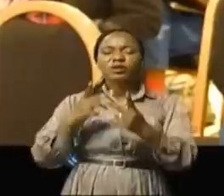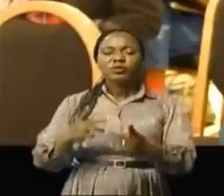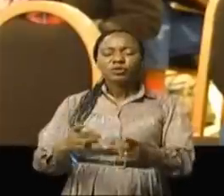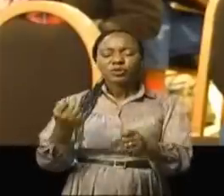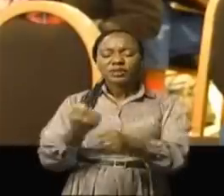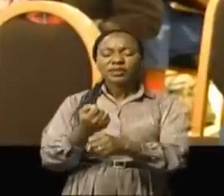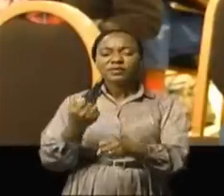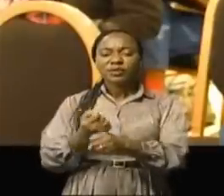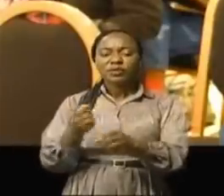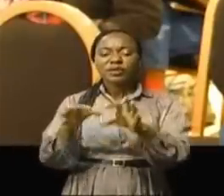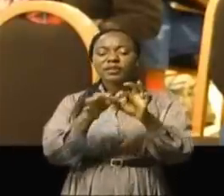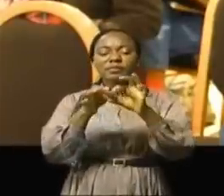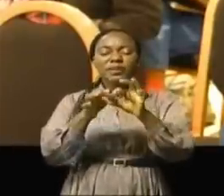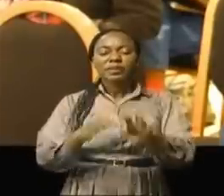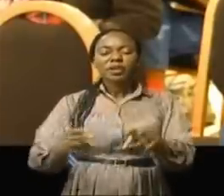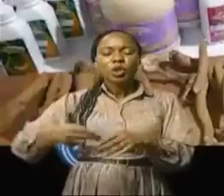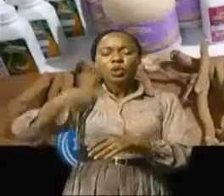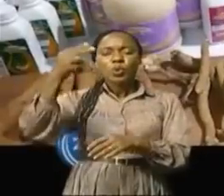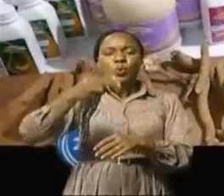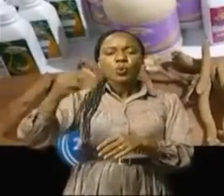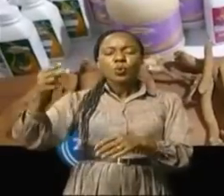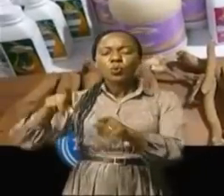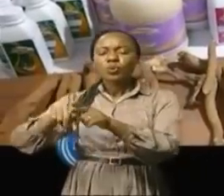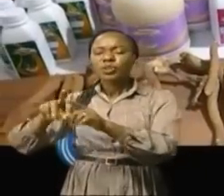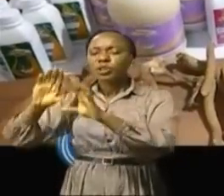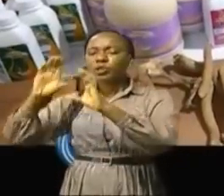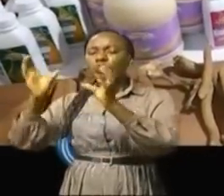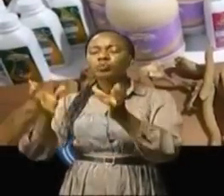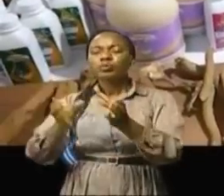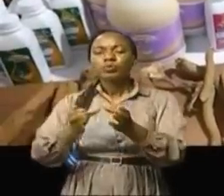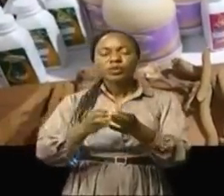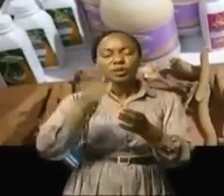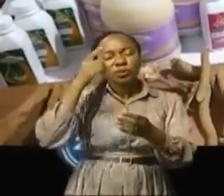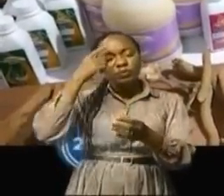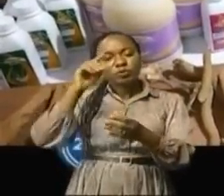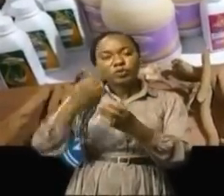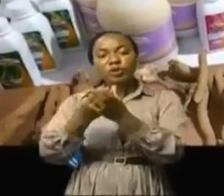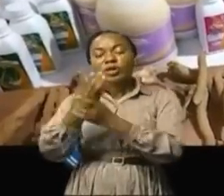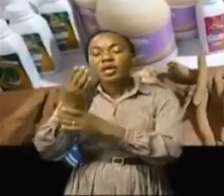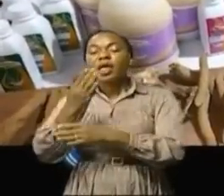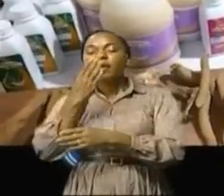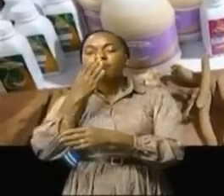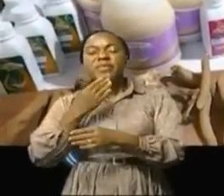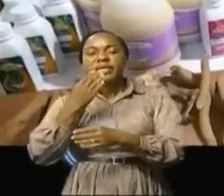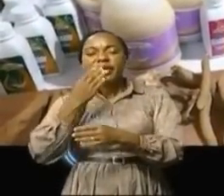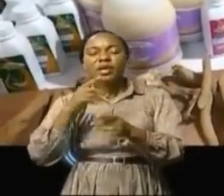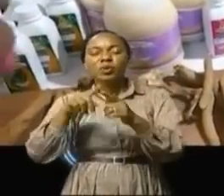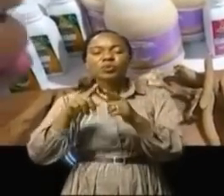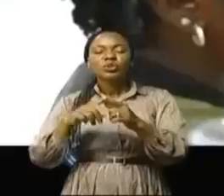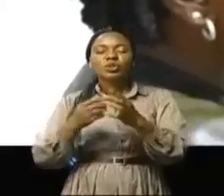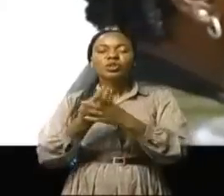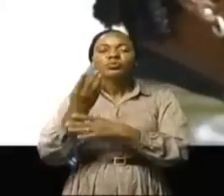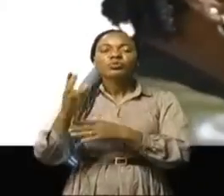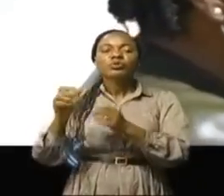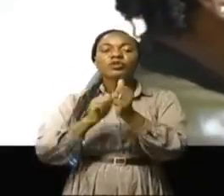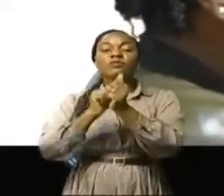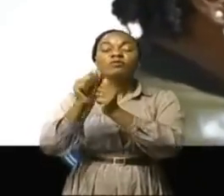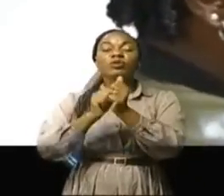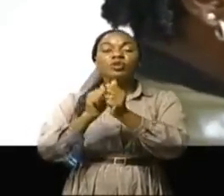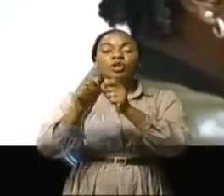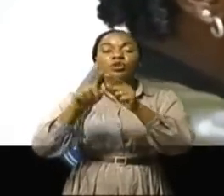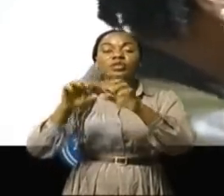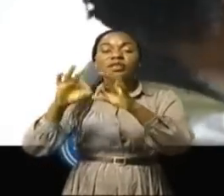travail des partenaires locaux et des communautés dans la production plurielle du miel, des produits forestiers non lignés et des